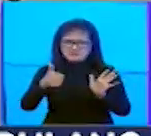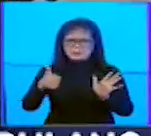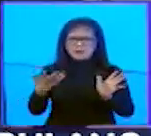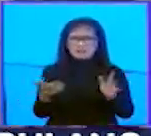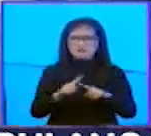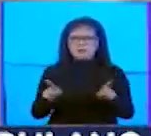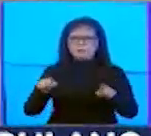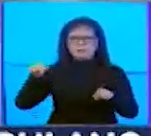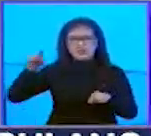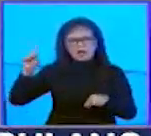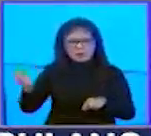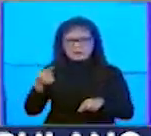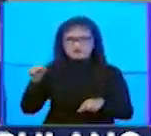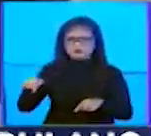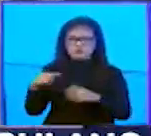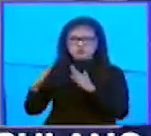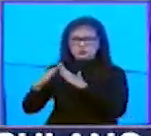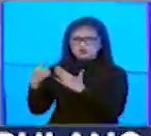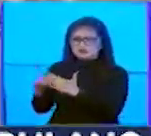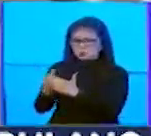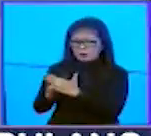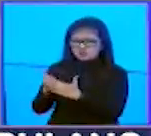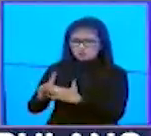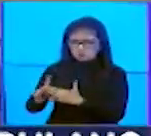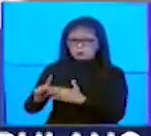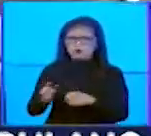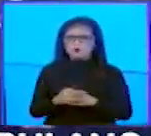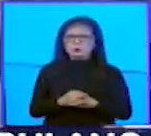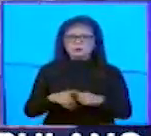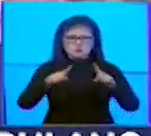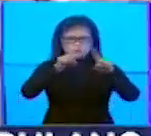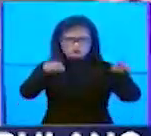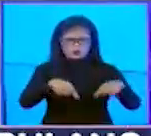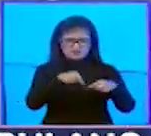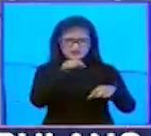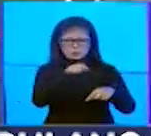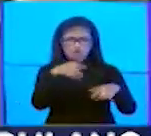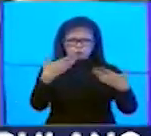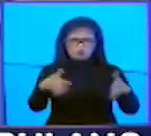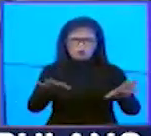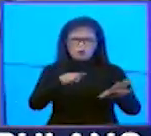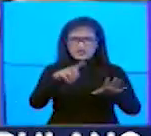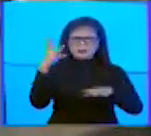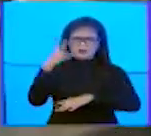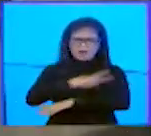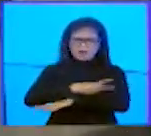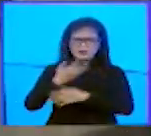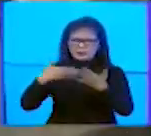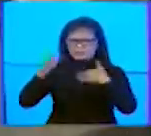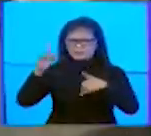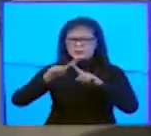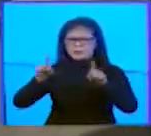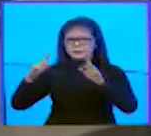jam pos kami dua kali 24jam ini artinya memang surat tersebut sudah berlaku selama dua hari seperti itu